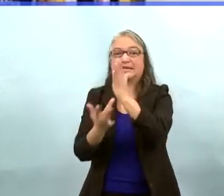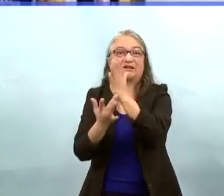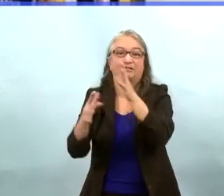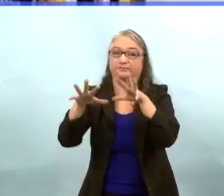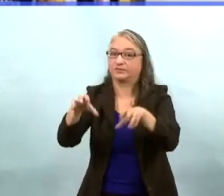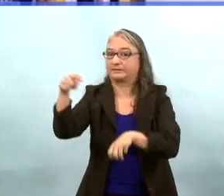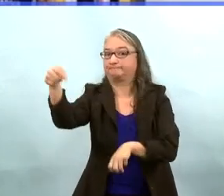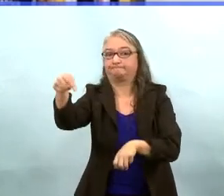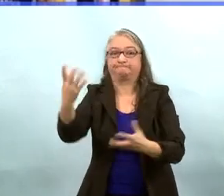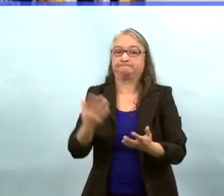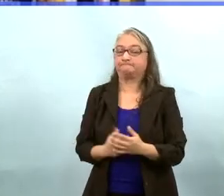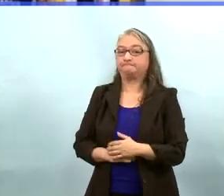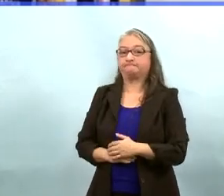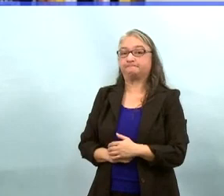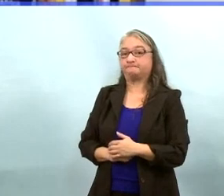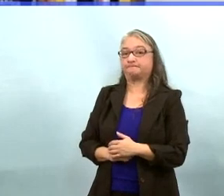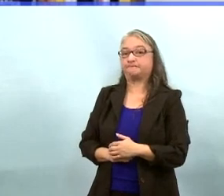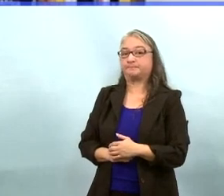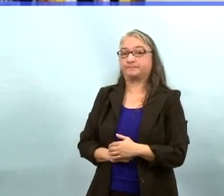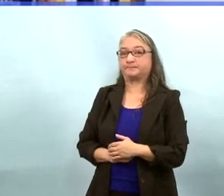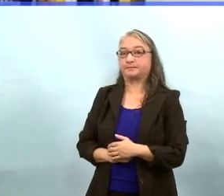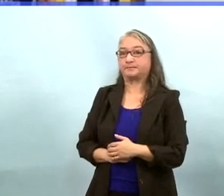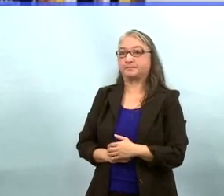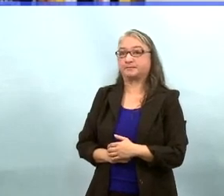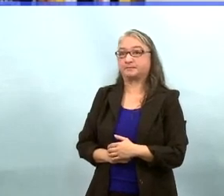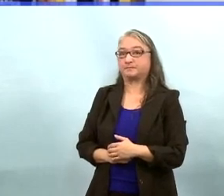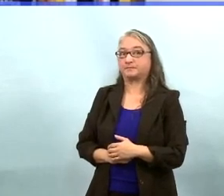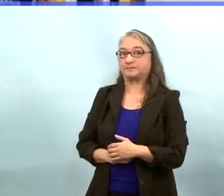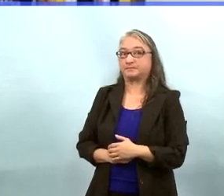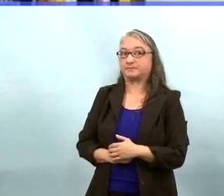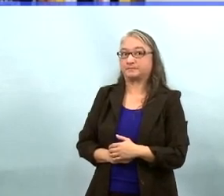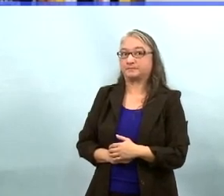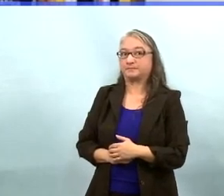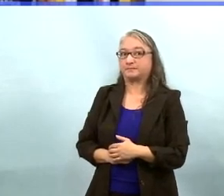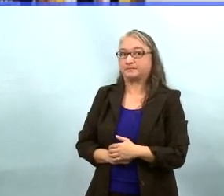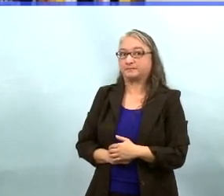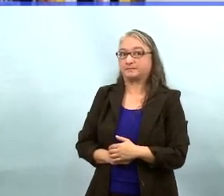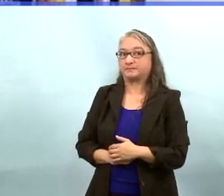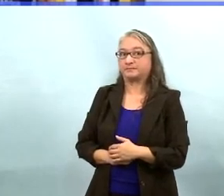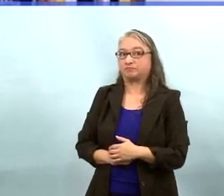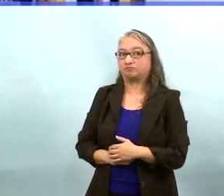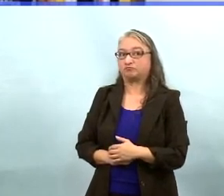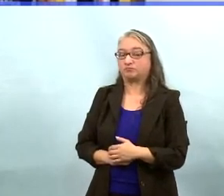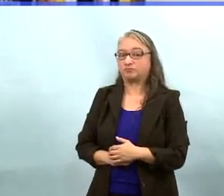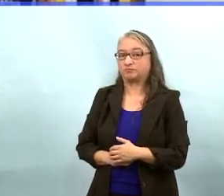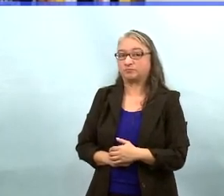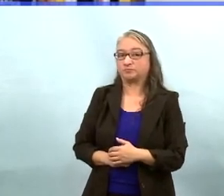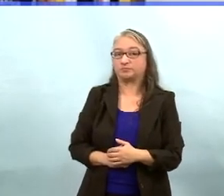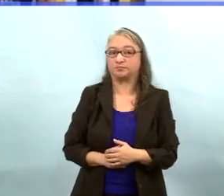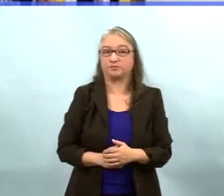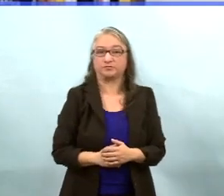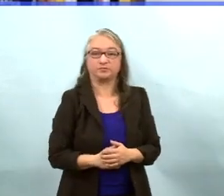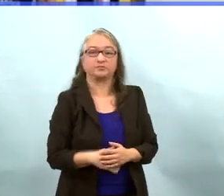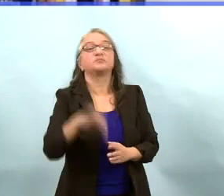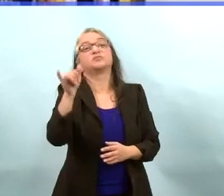et qui n'ont peut-être pas l'option de se faire vacciner ou de faire vacciner leurs enfants comme les autres pourraient le faire à l'extérieur de l'école.